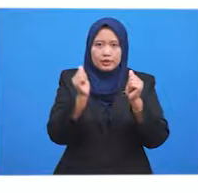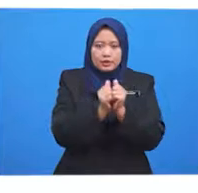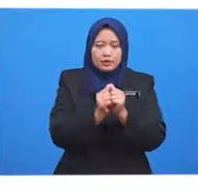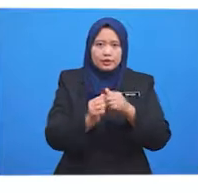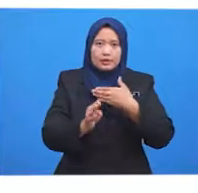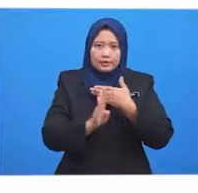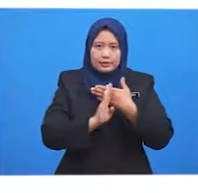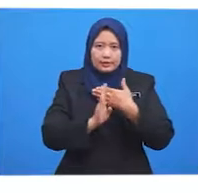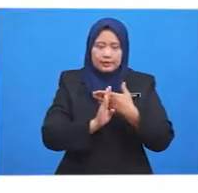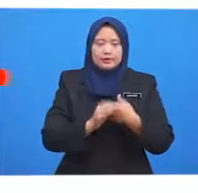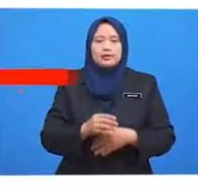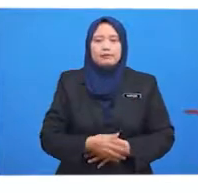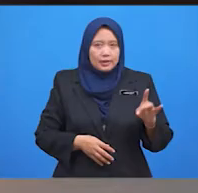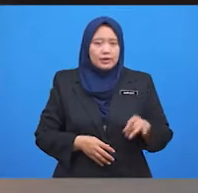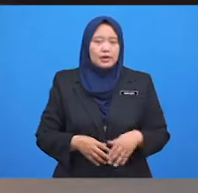lama.